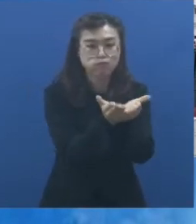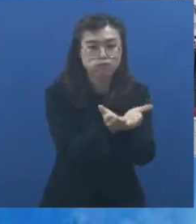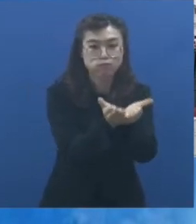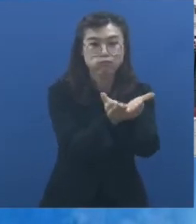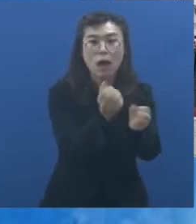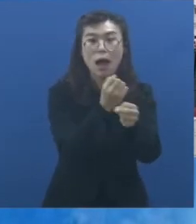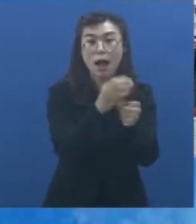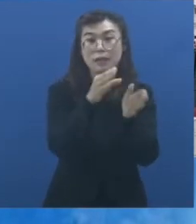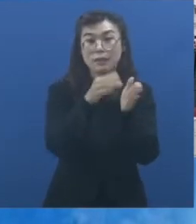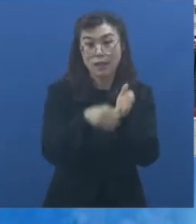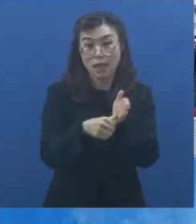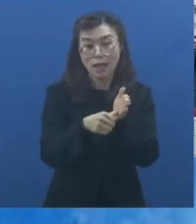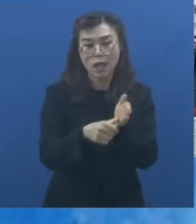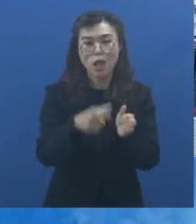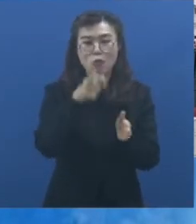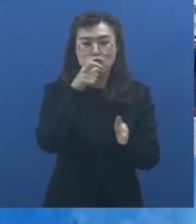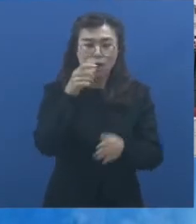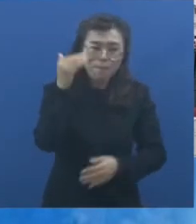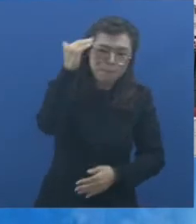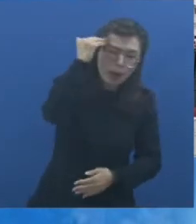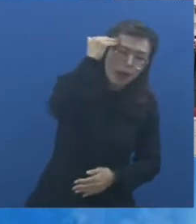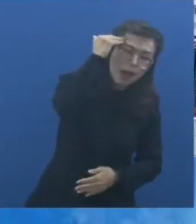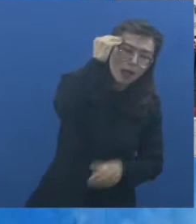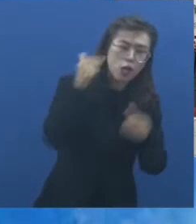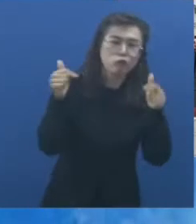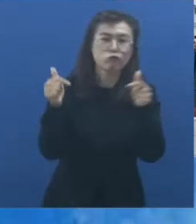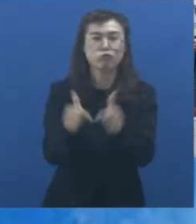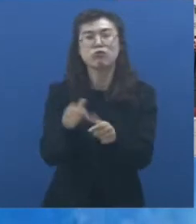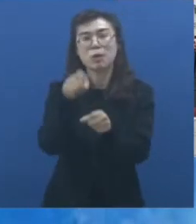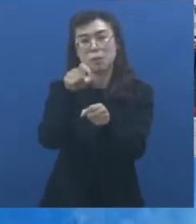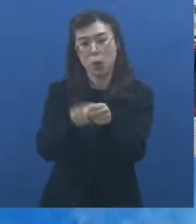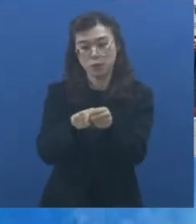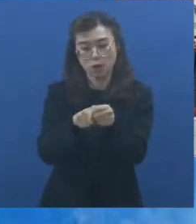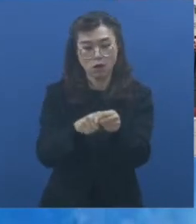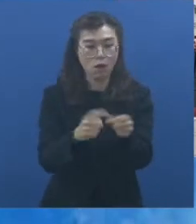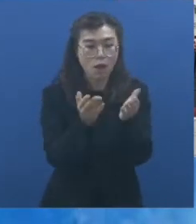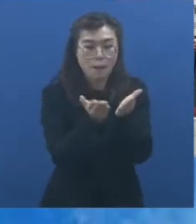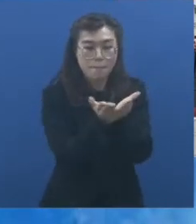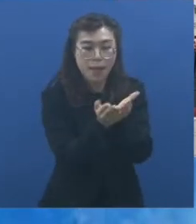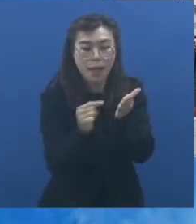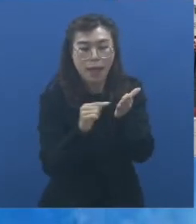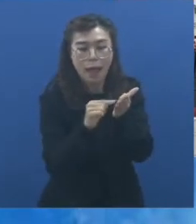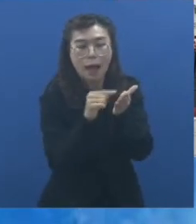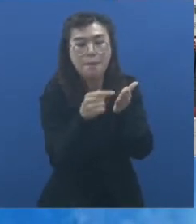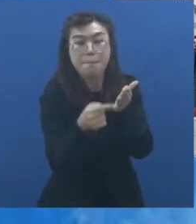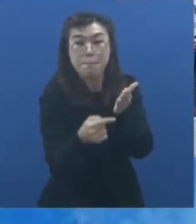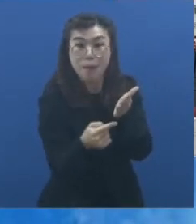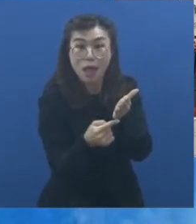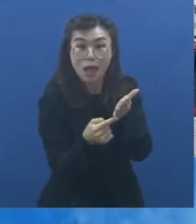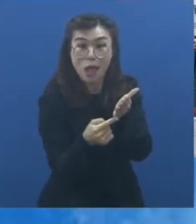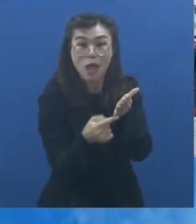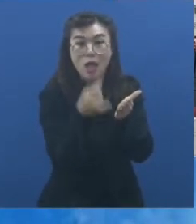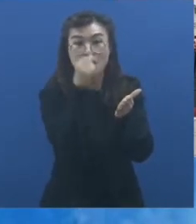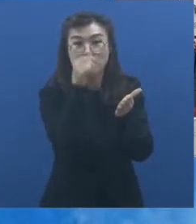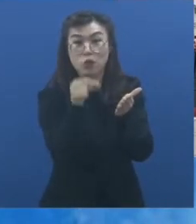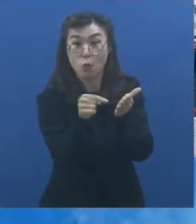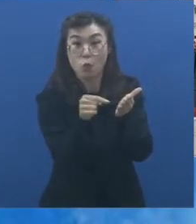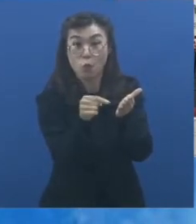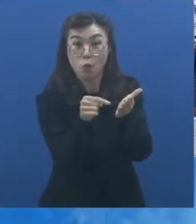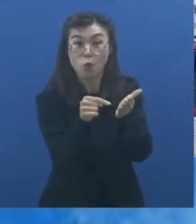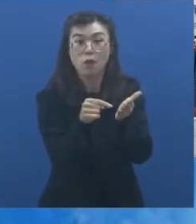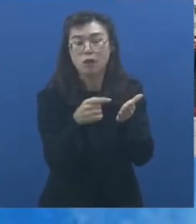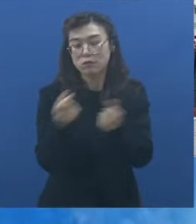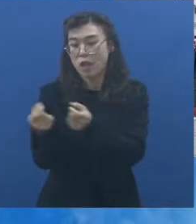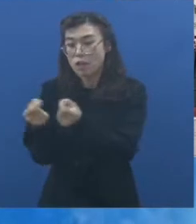어 물의 저항을 줄여 줘야 되 잖아 그죠 그래서 저렇게 생긴 어플로 튀어나온 부분이 있는데 옆에 여러분 여기